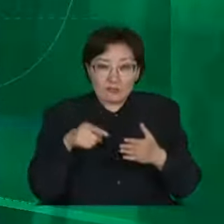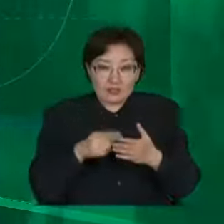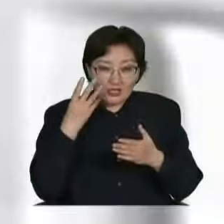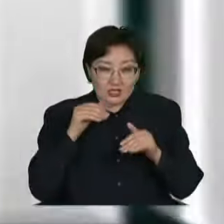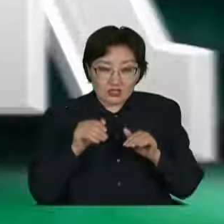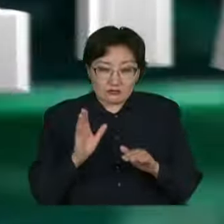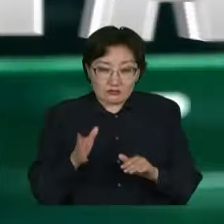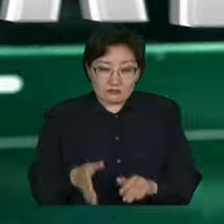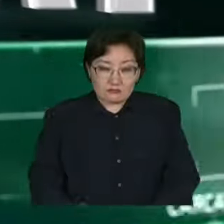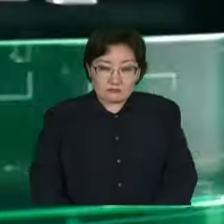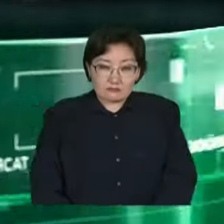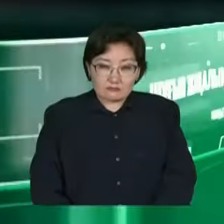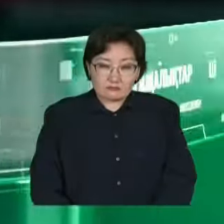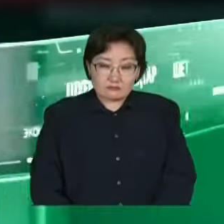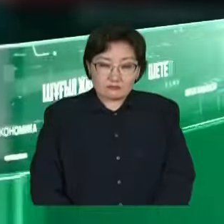шешіледі?